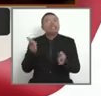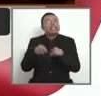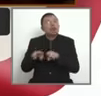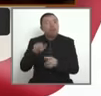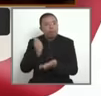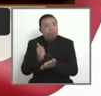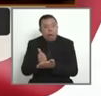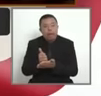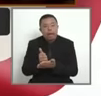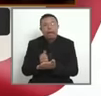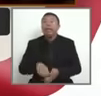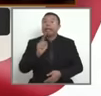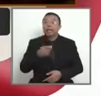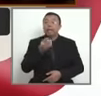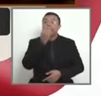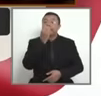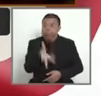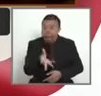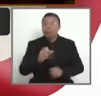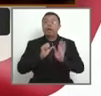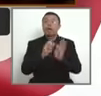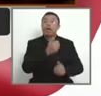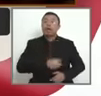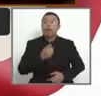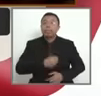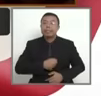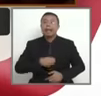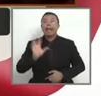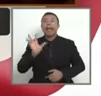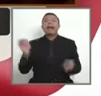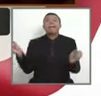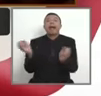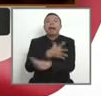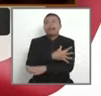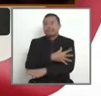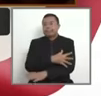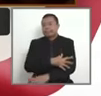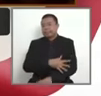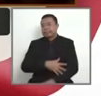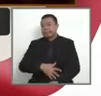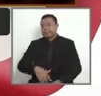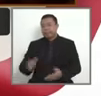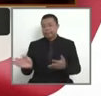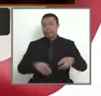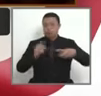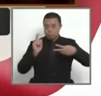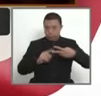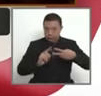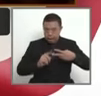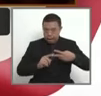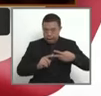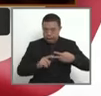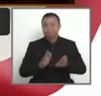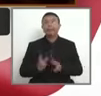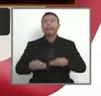jalan langsung di lapangan saya mempertanyakan Apakah Presiden Joko itu adalah relawan 02 Apakah